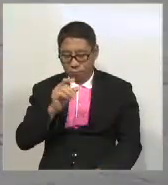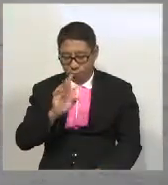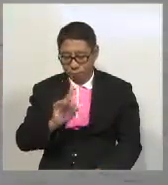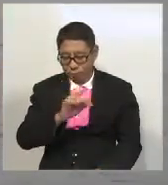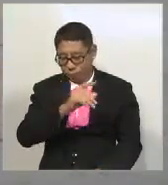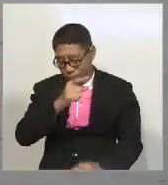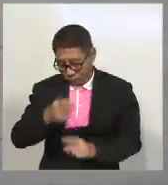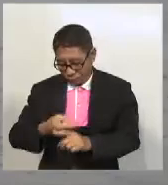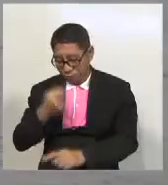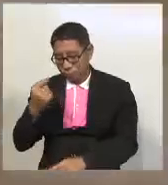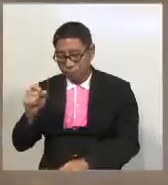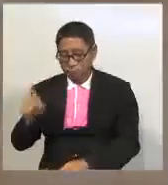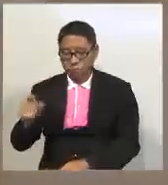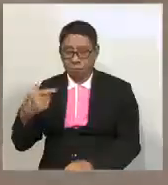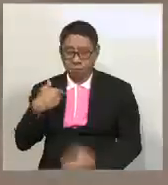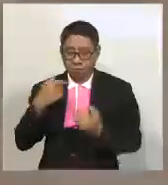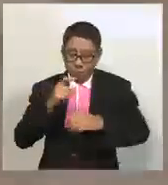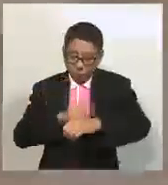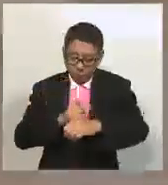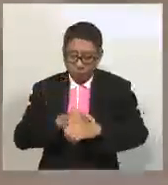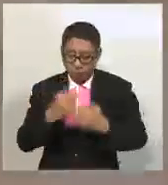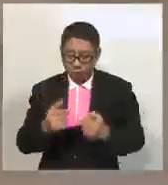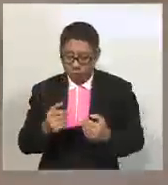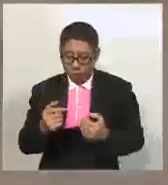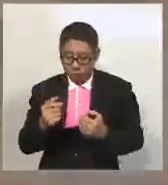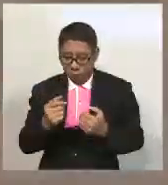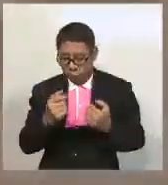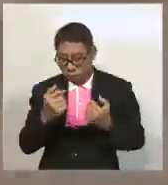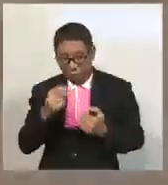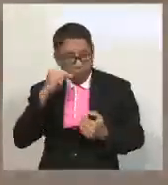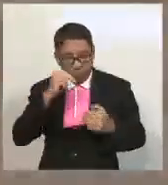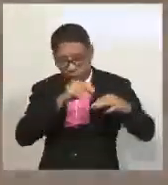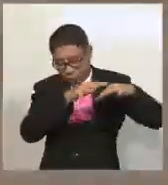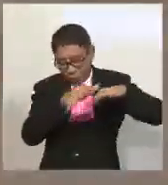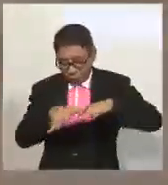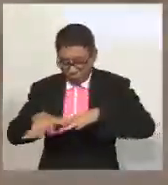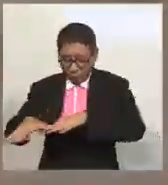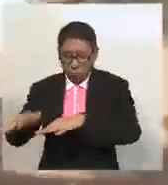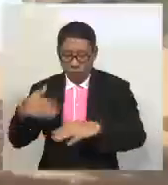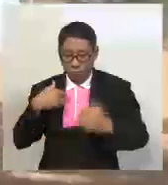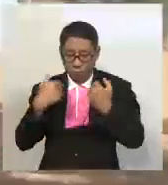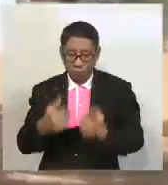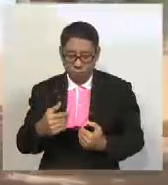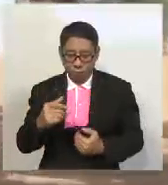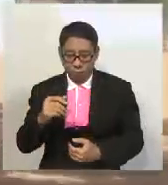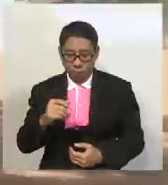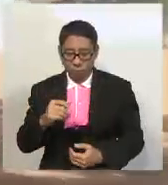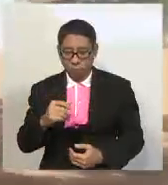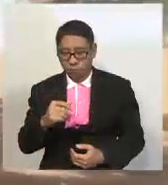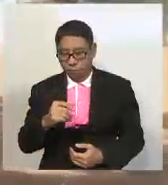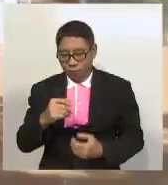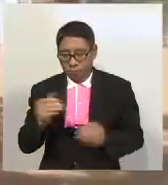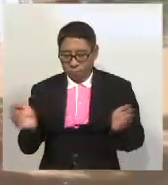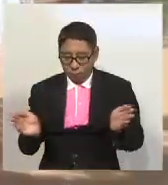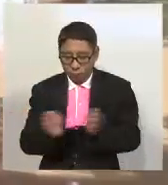ถึงพฤศจิกายนก็จะเป็นช่วงเวลาหน่วงน้ำรับปริมาณน้ำหลากจากลุ่มน้ำยมและลุ่มน้ำสาข